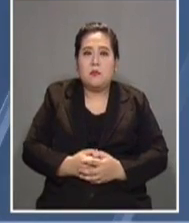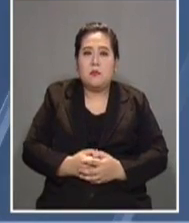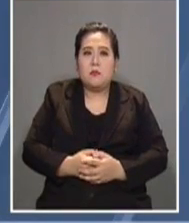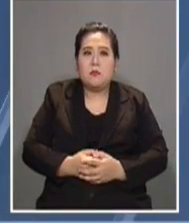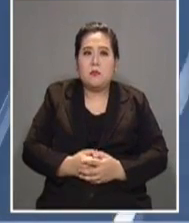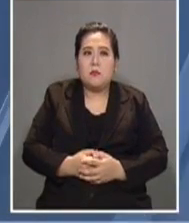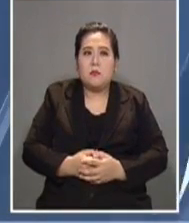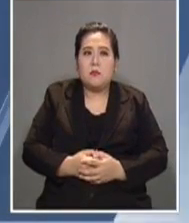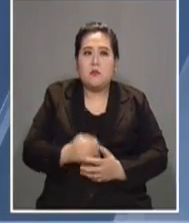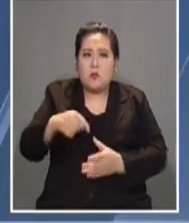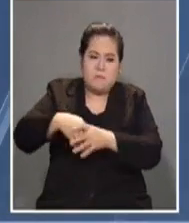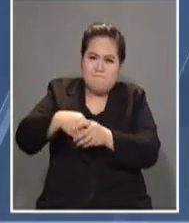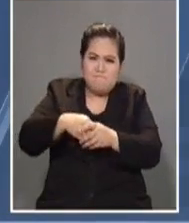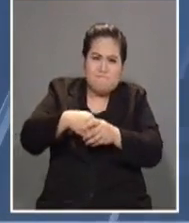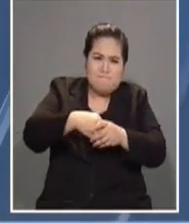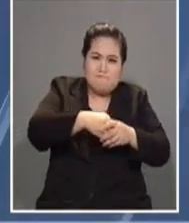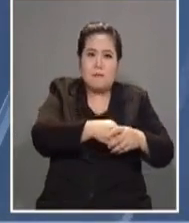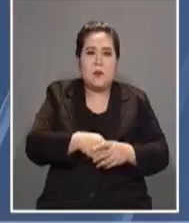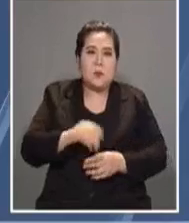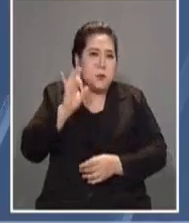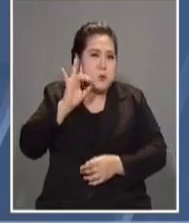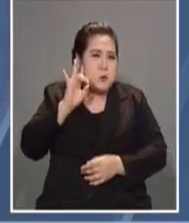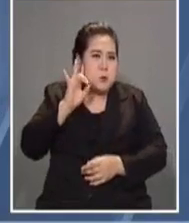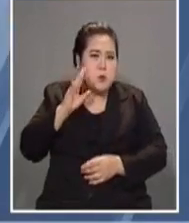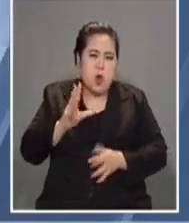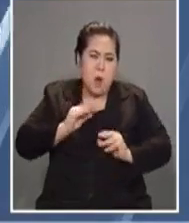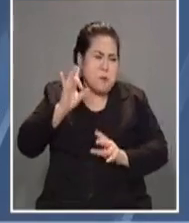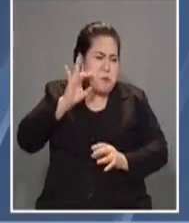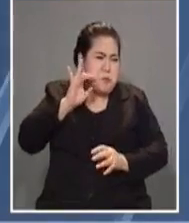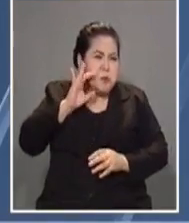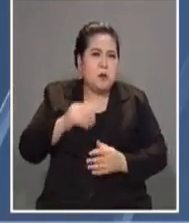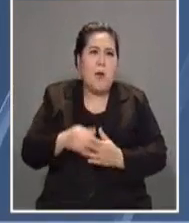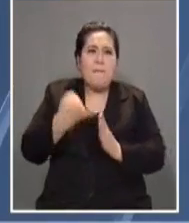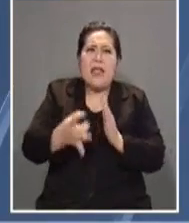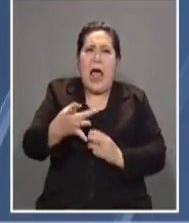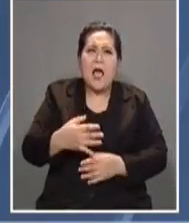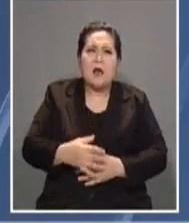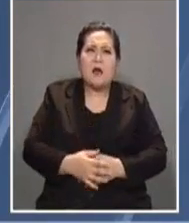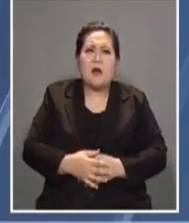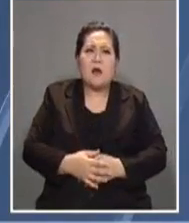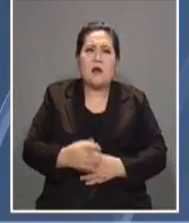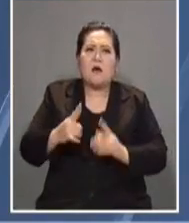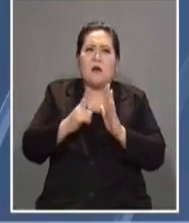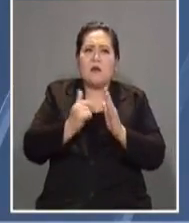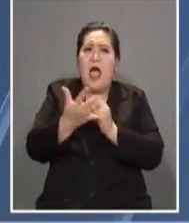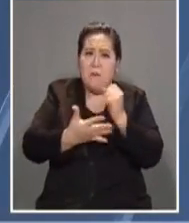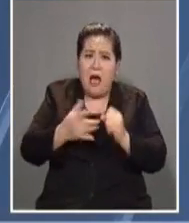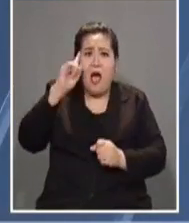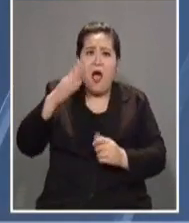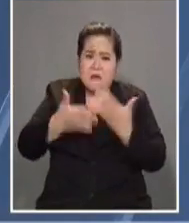โอ้ แล้วต้องขนาดนี้เลยเหรอคะ ครับเธอไม่ยอมอ่ะเน า ะ โอ ้ไม่ยอม ช่วยจับยาบ้า